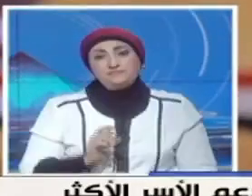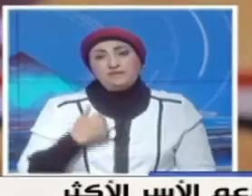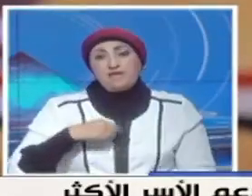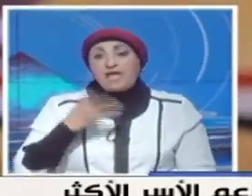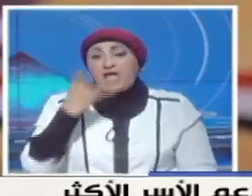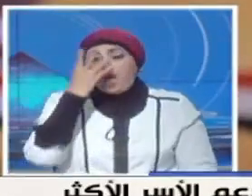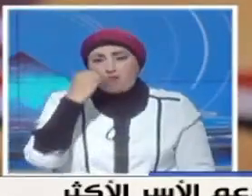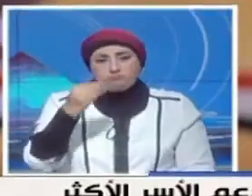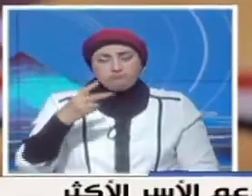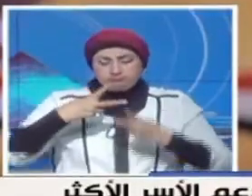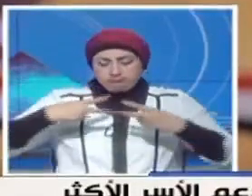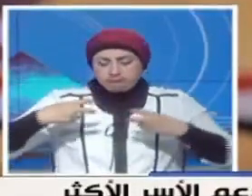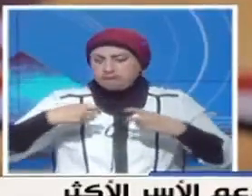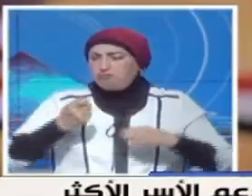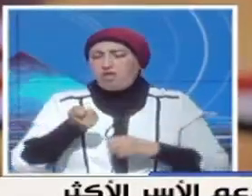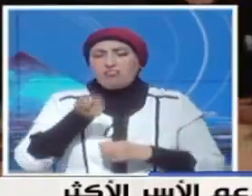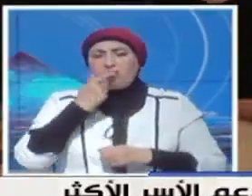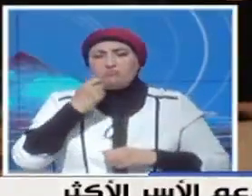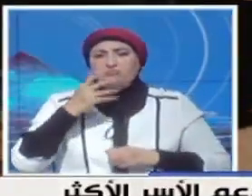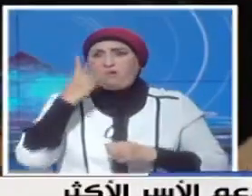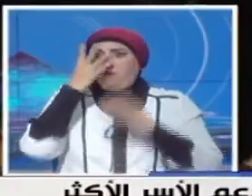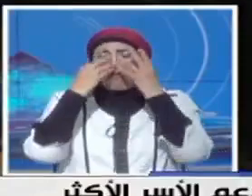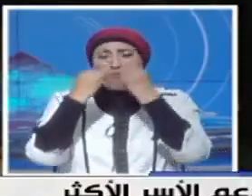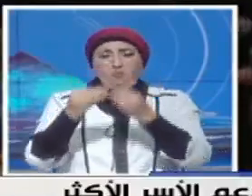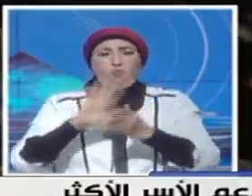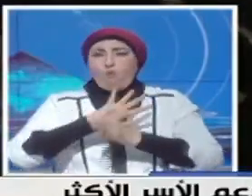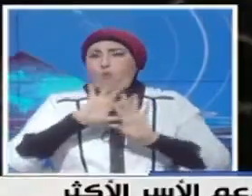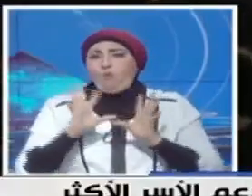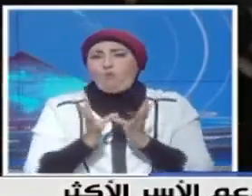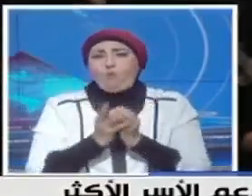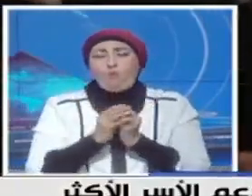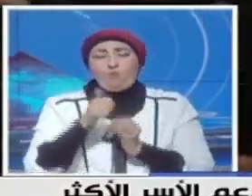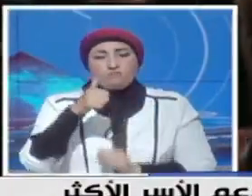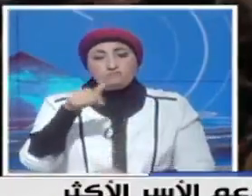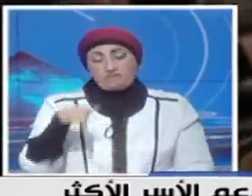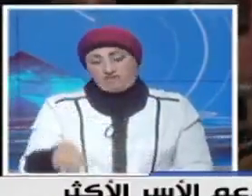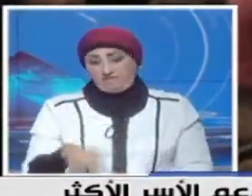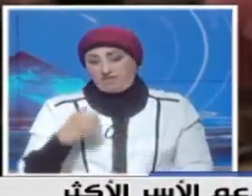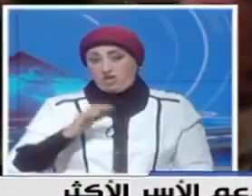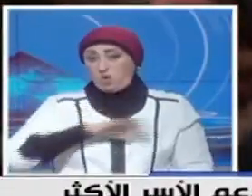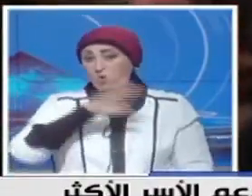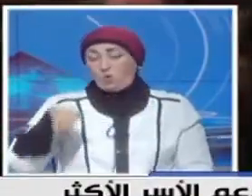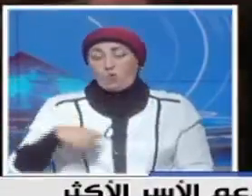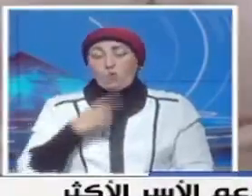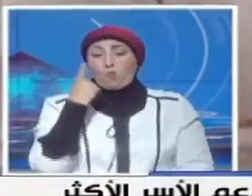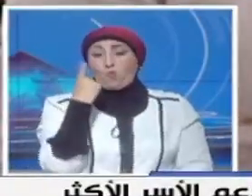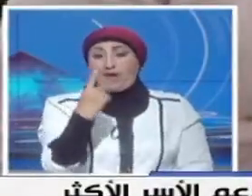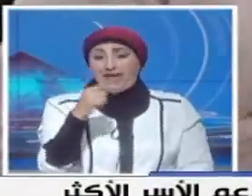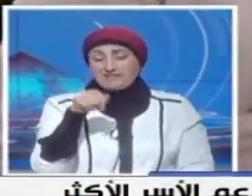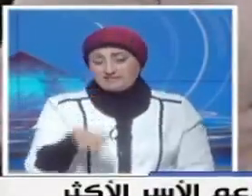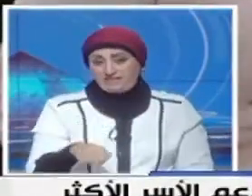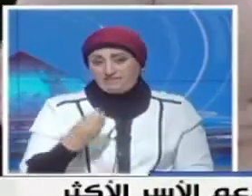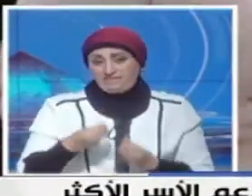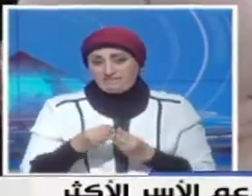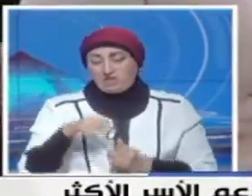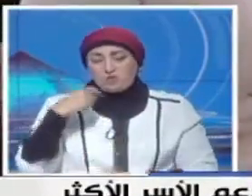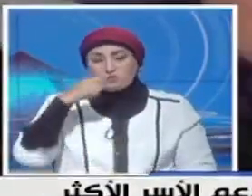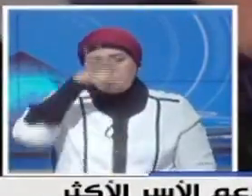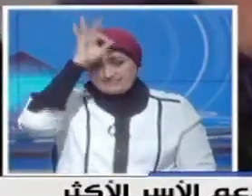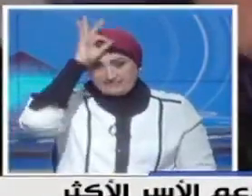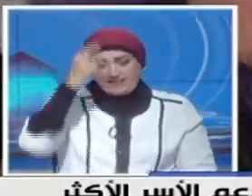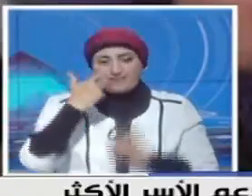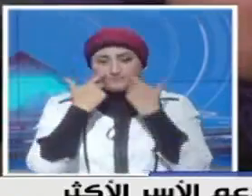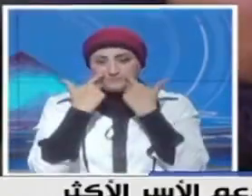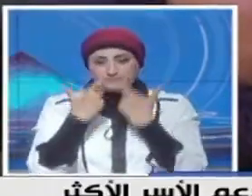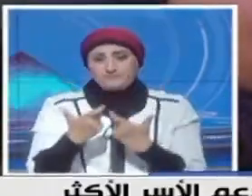ببلاش وعلاج ببلاش بساعة ربنا. تؤكد مبادرة كلنا واحد معك في كل مكان حرص وزارة الداخلية